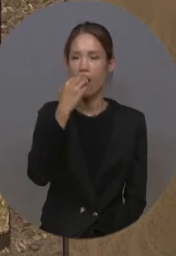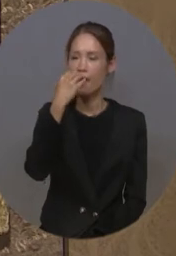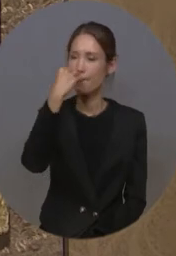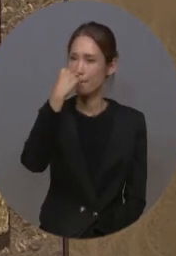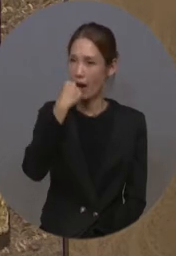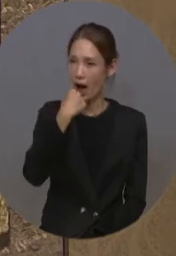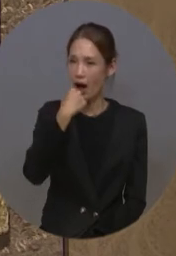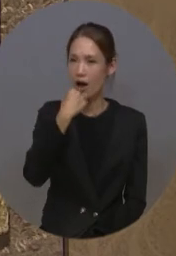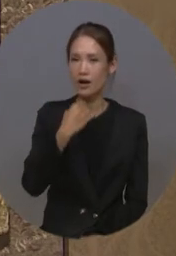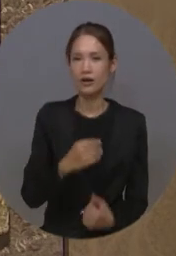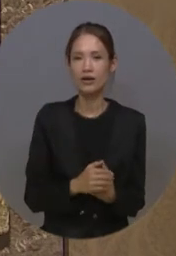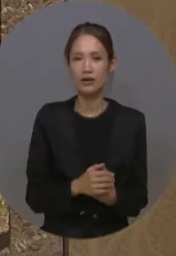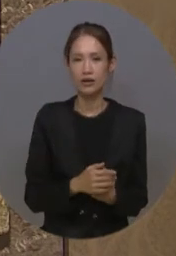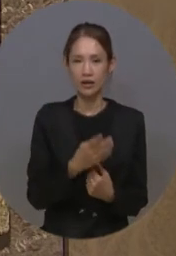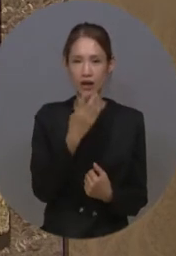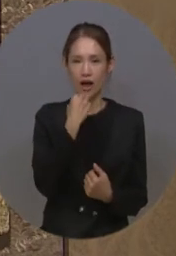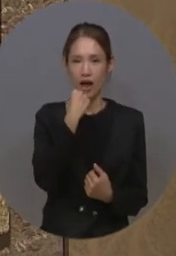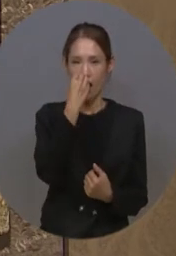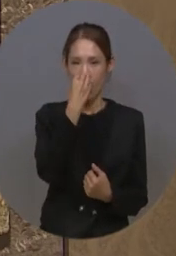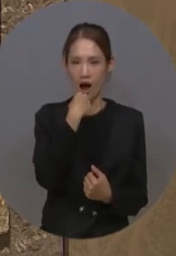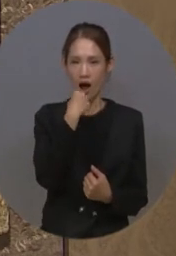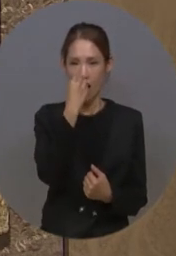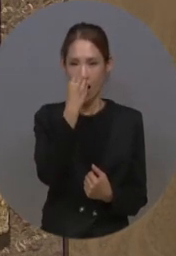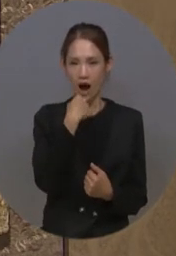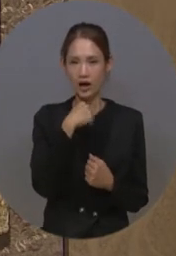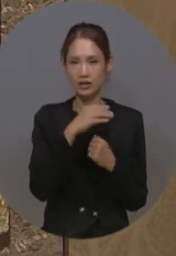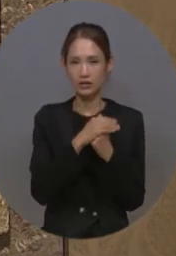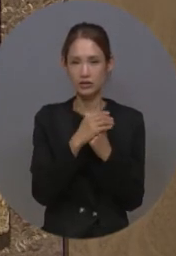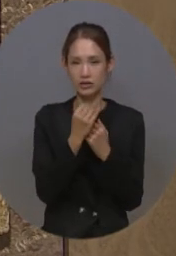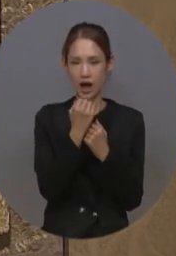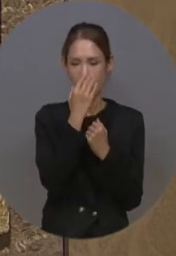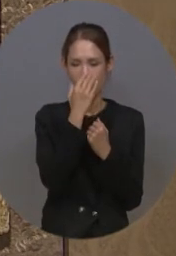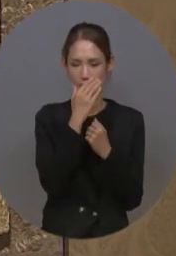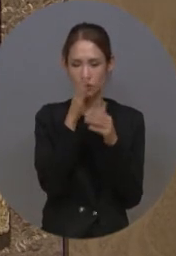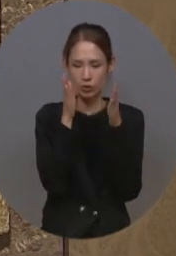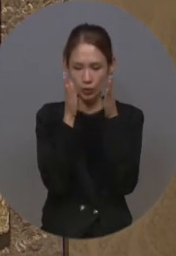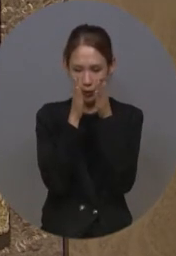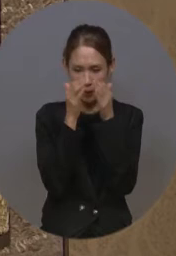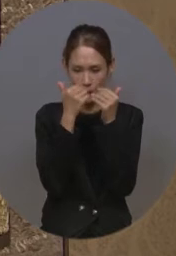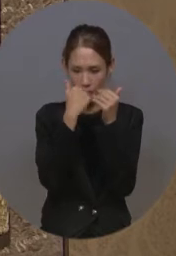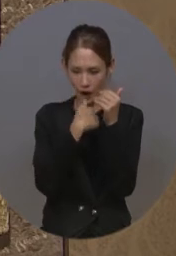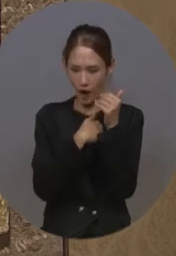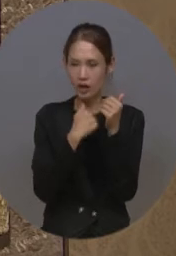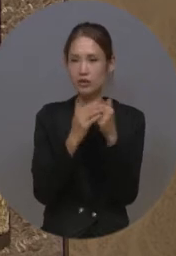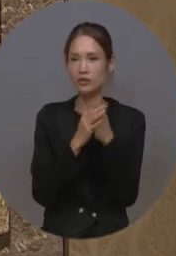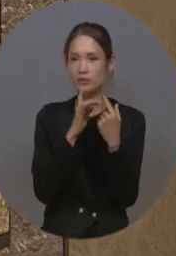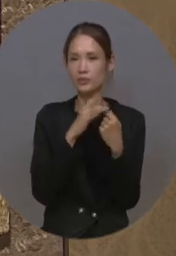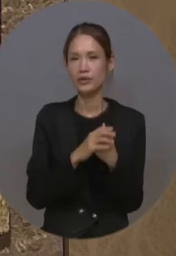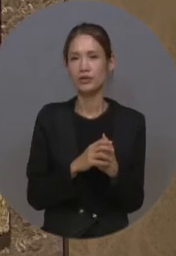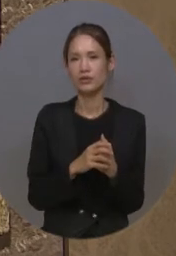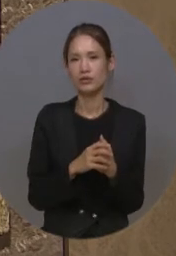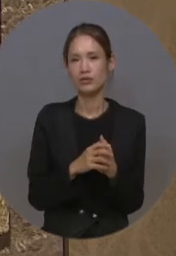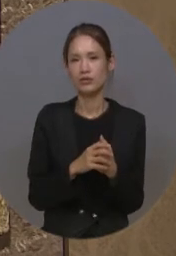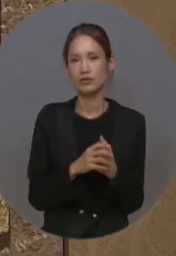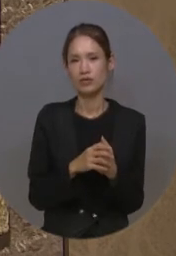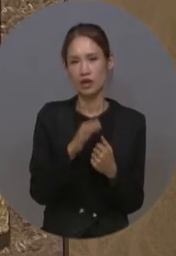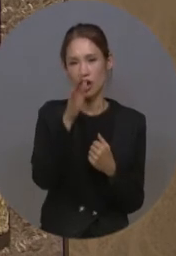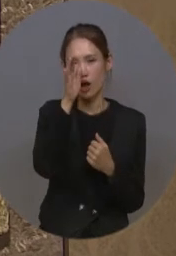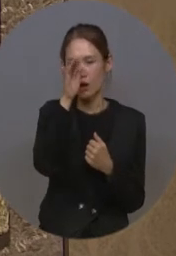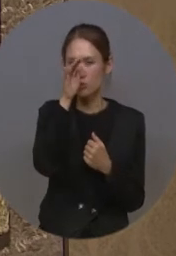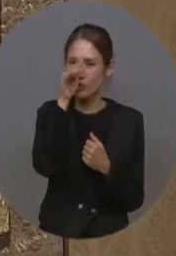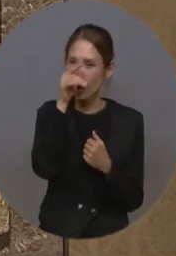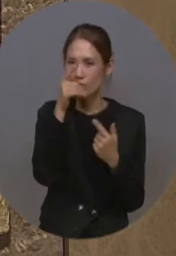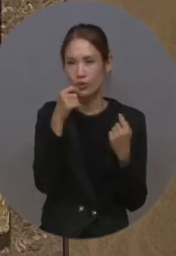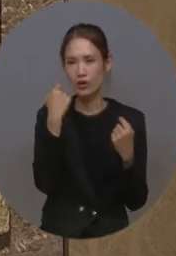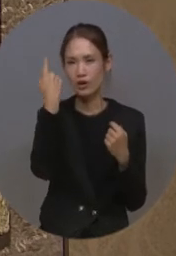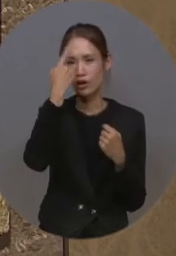그러면서 이게 좁아져요. 상악은 좁아지고 하악은 쳐져요. 그래서 이렇게 좀 바보 같은 얼굴 있잖아요.